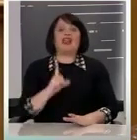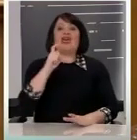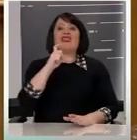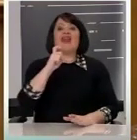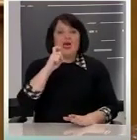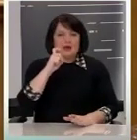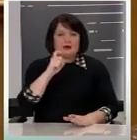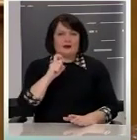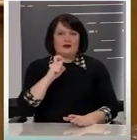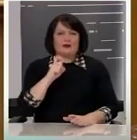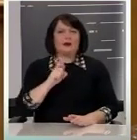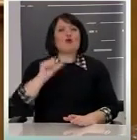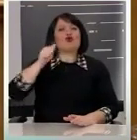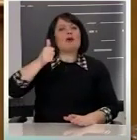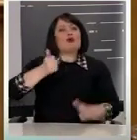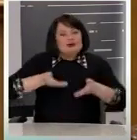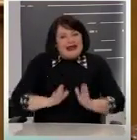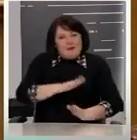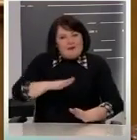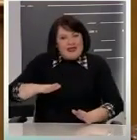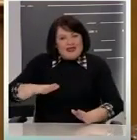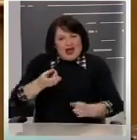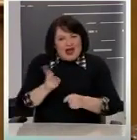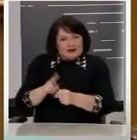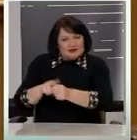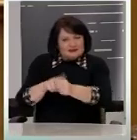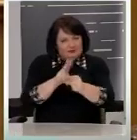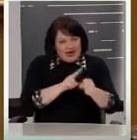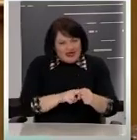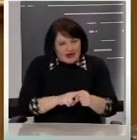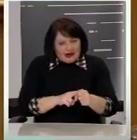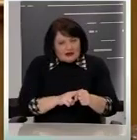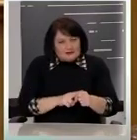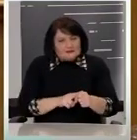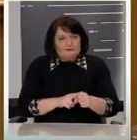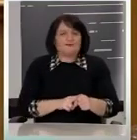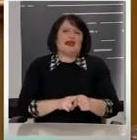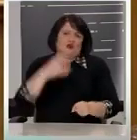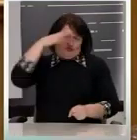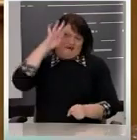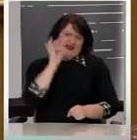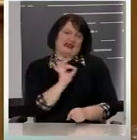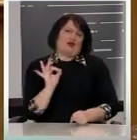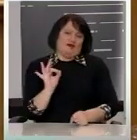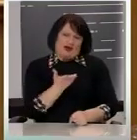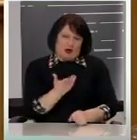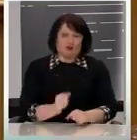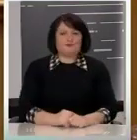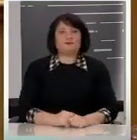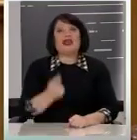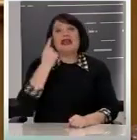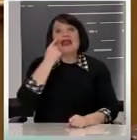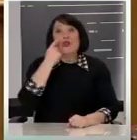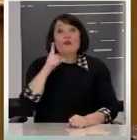σκοτώθηκαν όλοι οι πρωτότυποι γη των Αιγυπτίων και του Φαραώ. Πάμε τώρα να δούμε